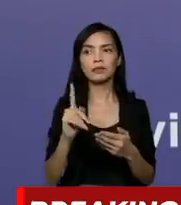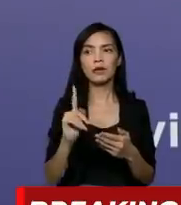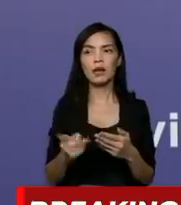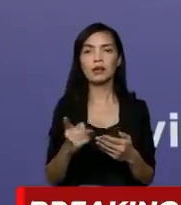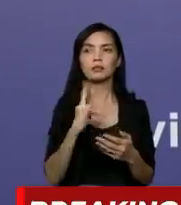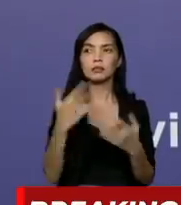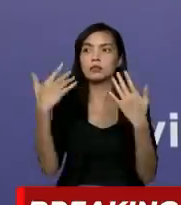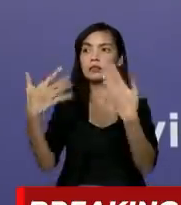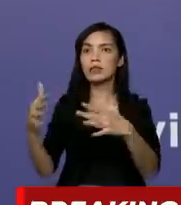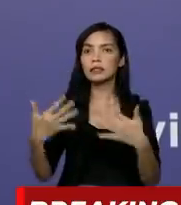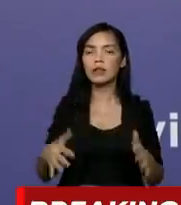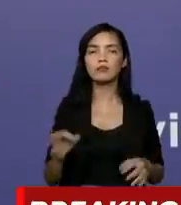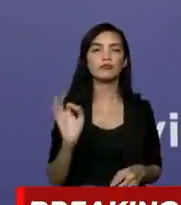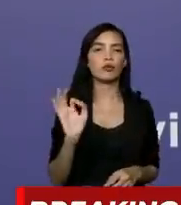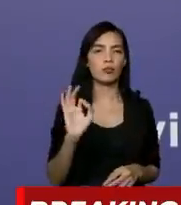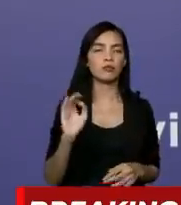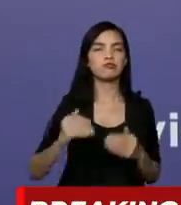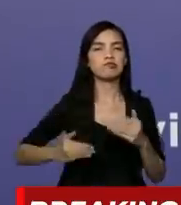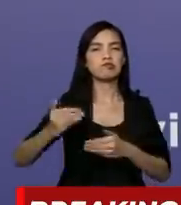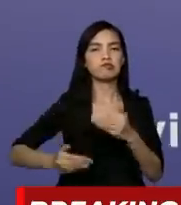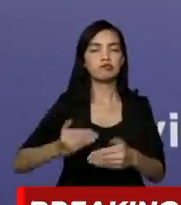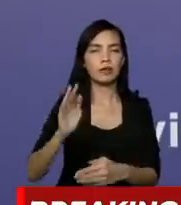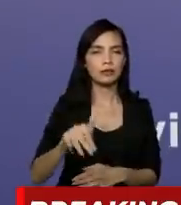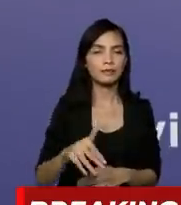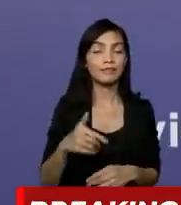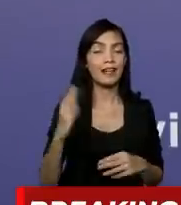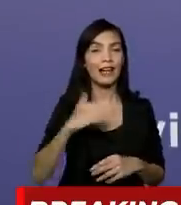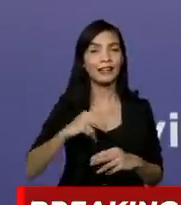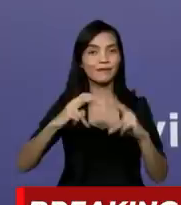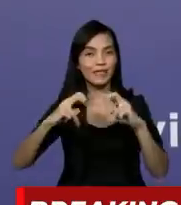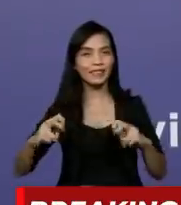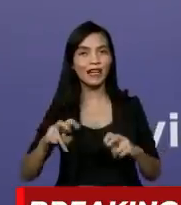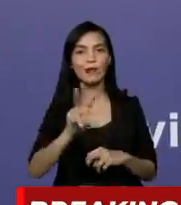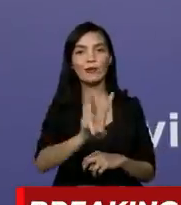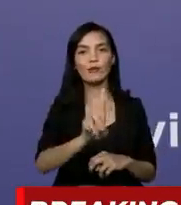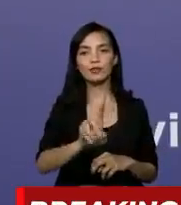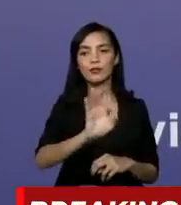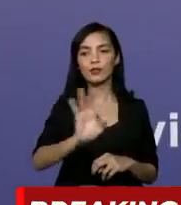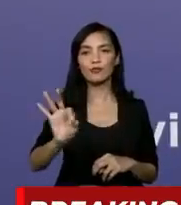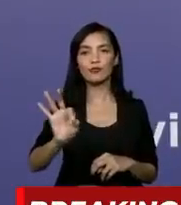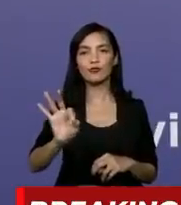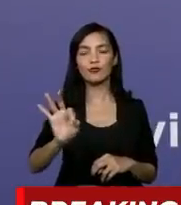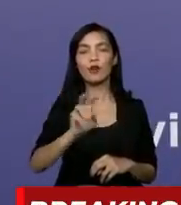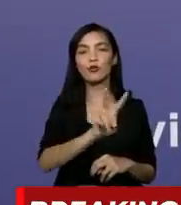yang belum selesai kita proses hari ini kita telah melakukan pemeriksaan sebanyak 20